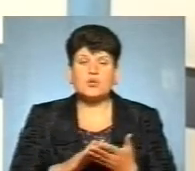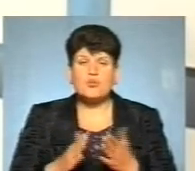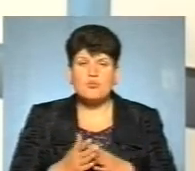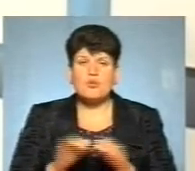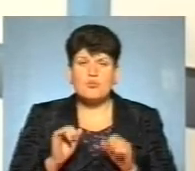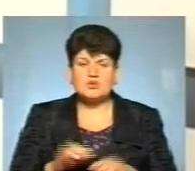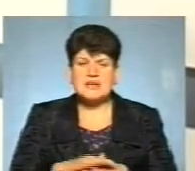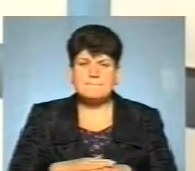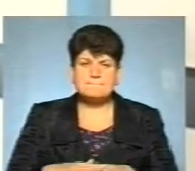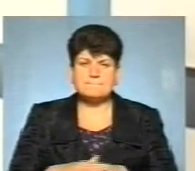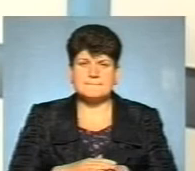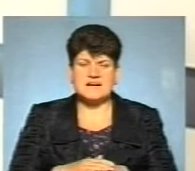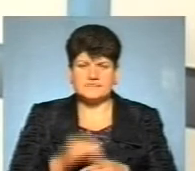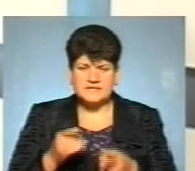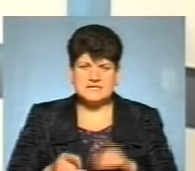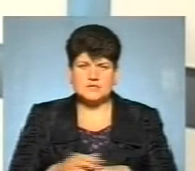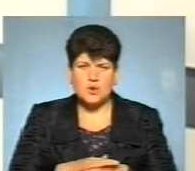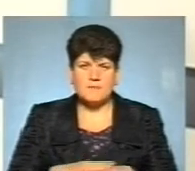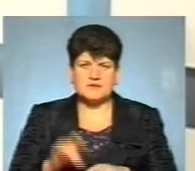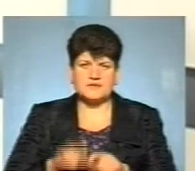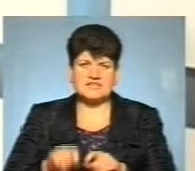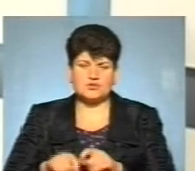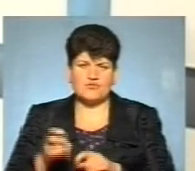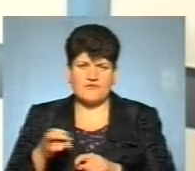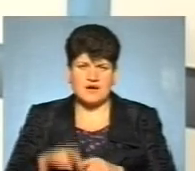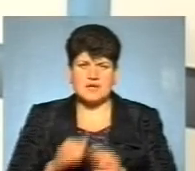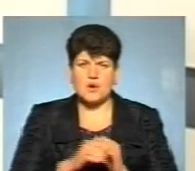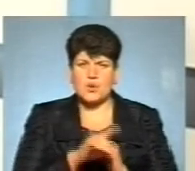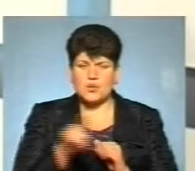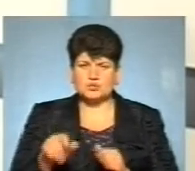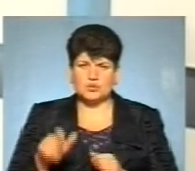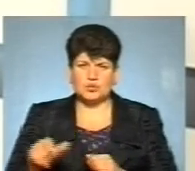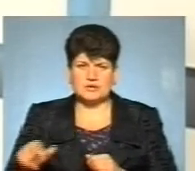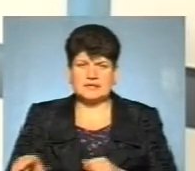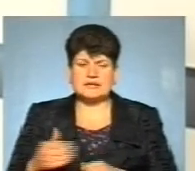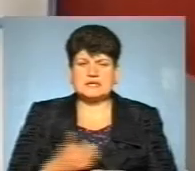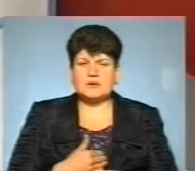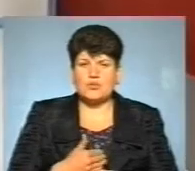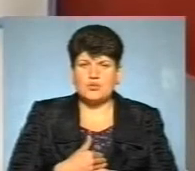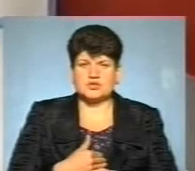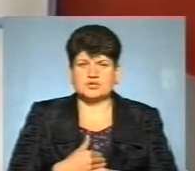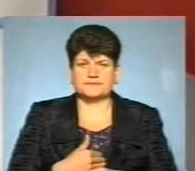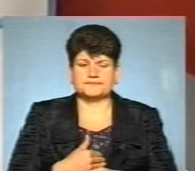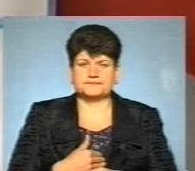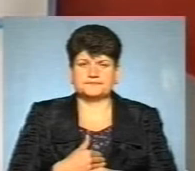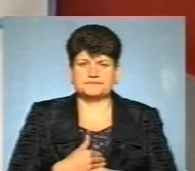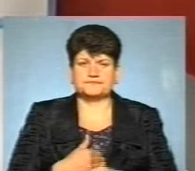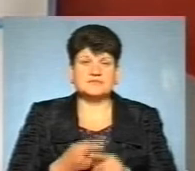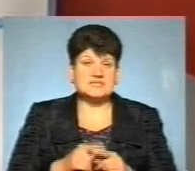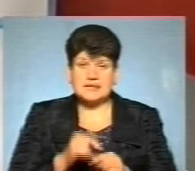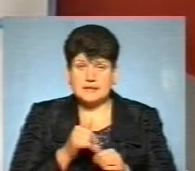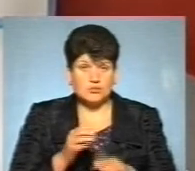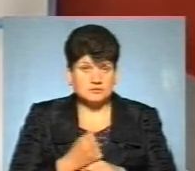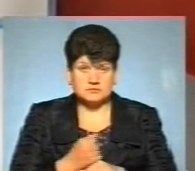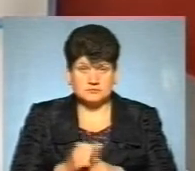можливе масове таке вже дійсно масове тестування? Тобто кожної людини, яка захоче, чи це ж не може бути